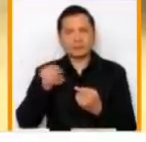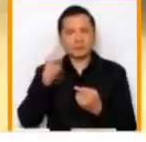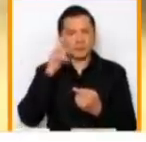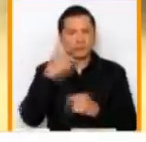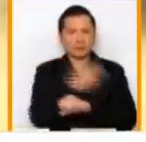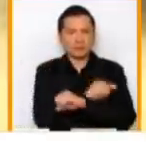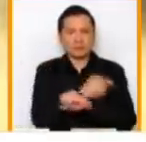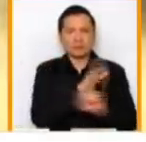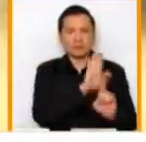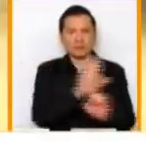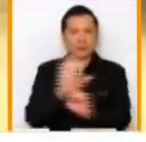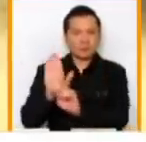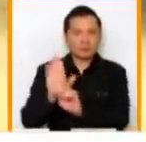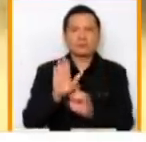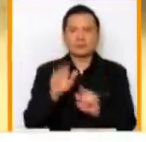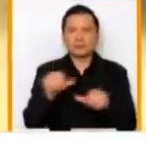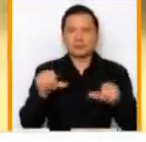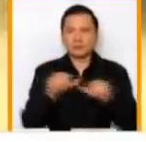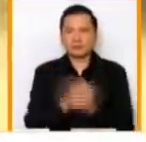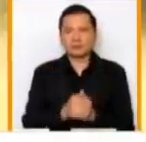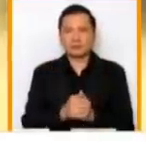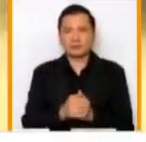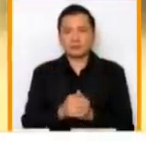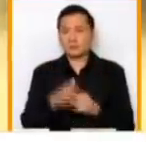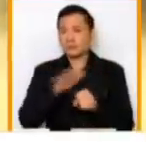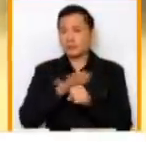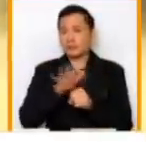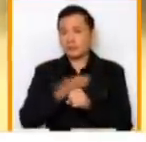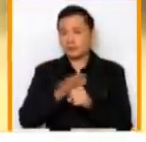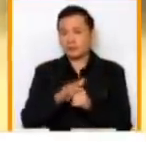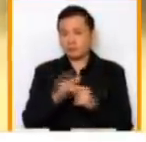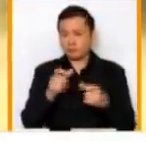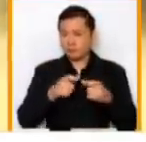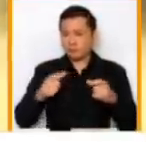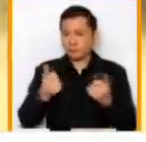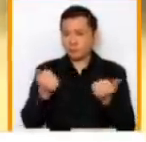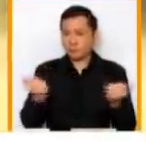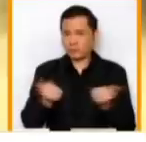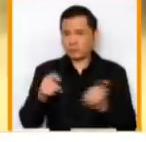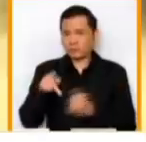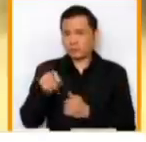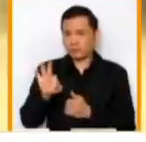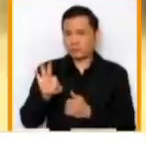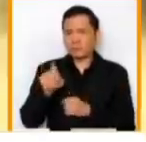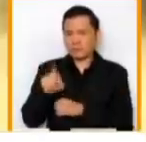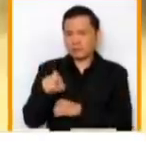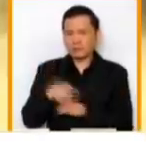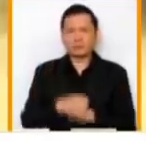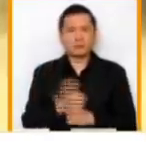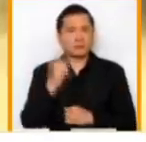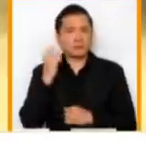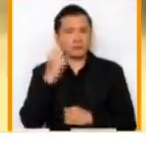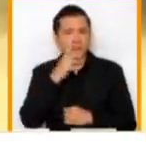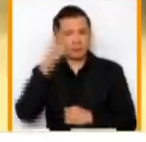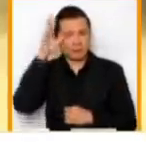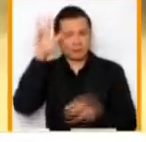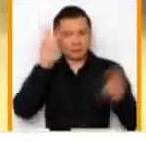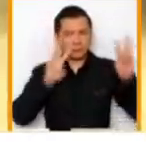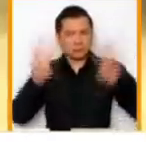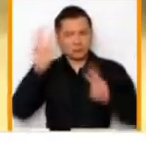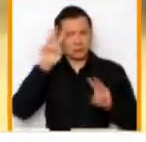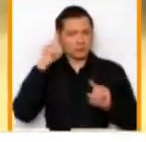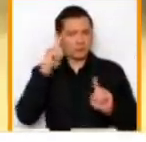lugar. Sapat na supply na lang daw ng Pfizer at Moderna ang kailangan. Pero ang ilang magulang may agam-agam pa rin sa